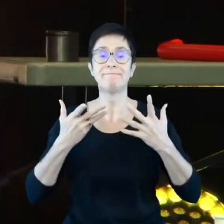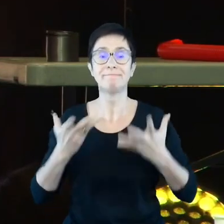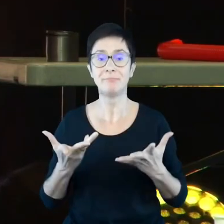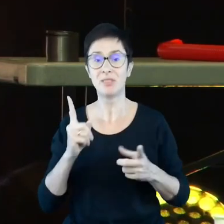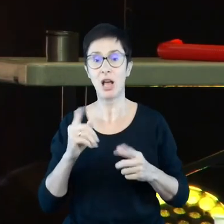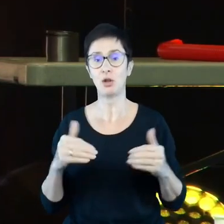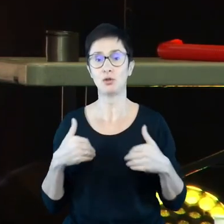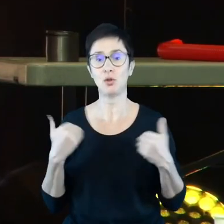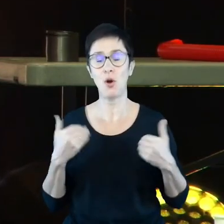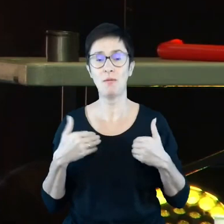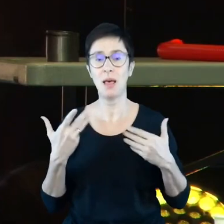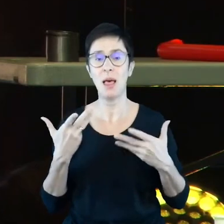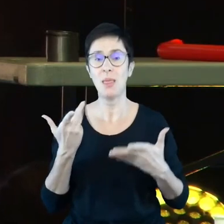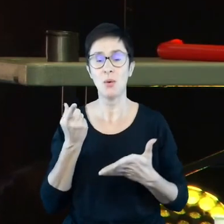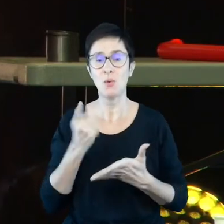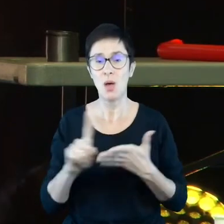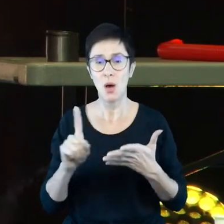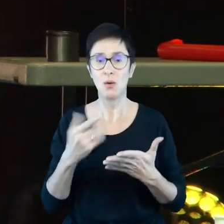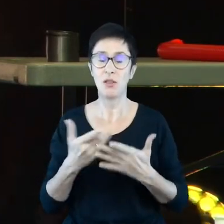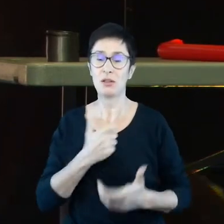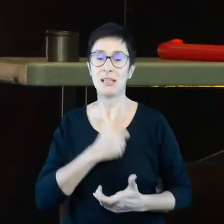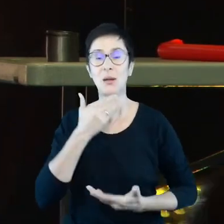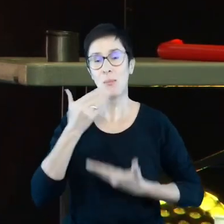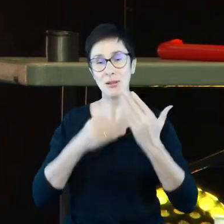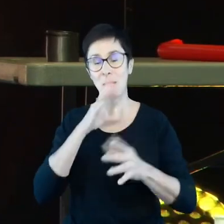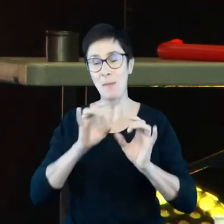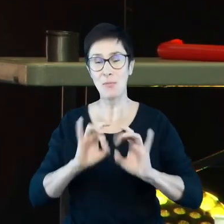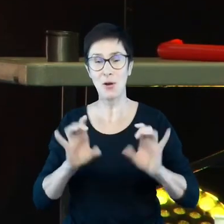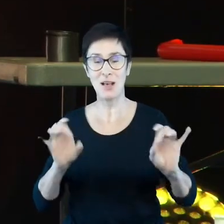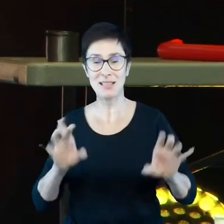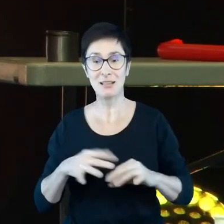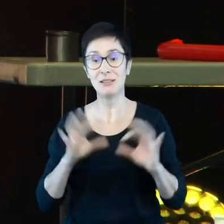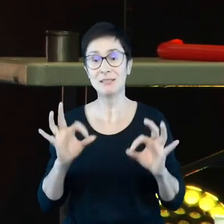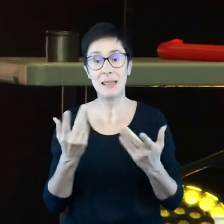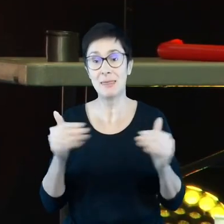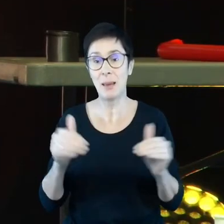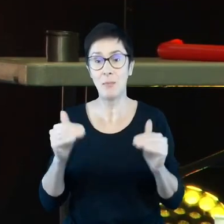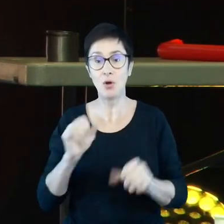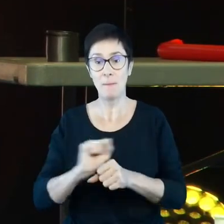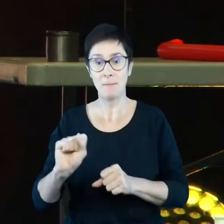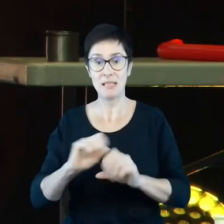nie pozwoliło i bardzo serdecznie pozdrawiamy pana profesora, który no niestety nie mógł być z nami.